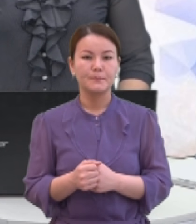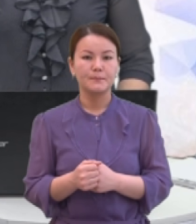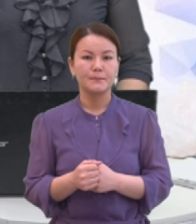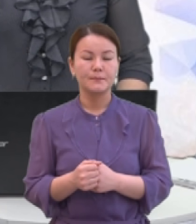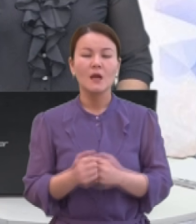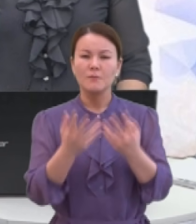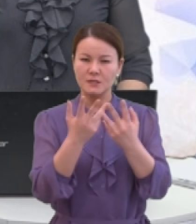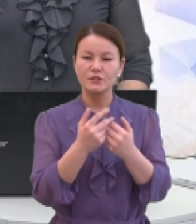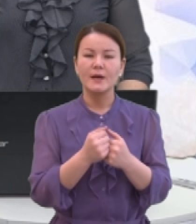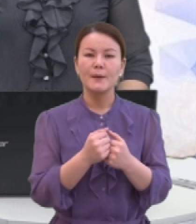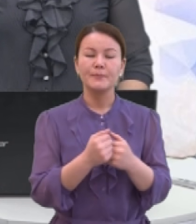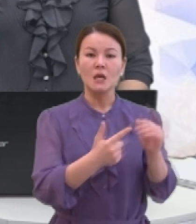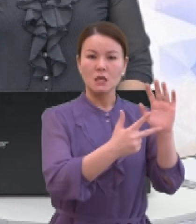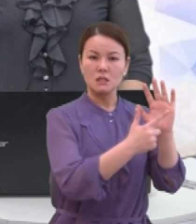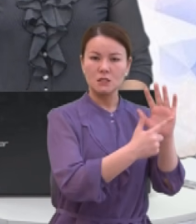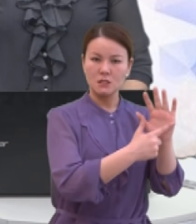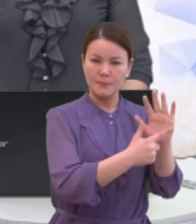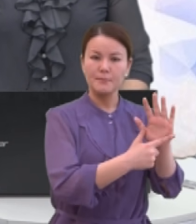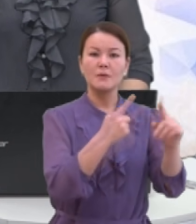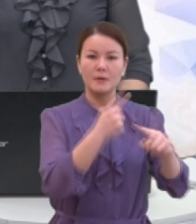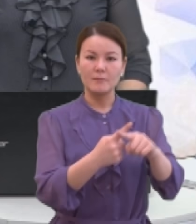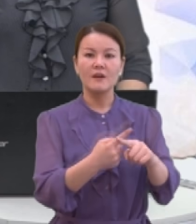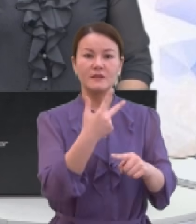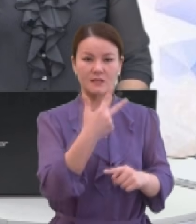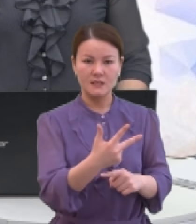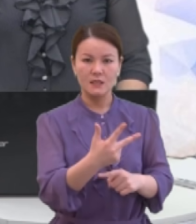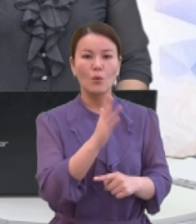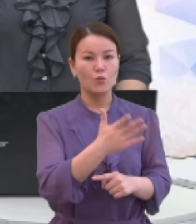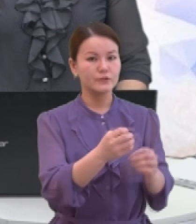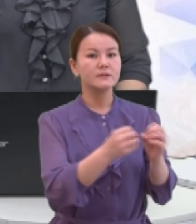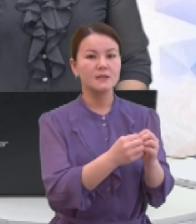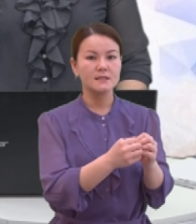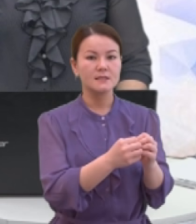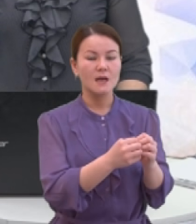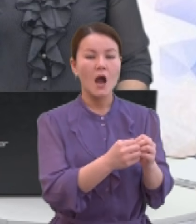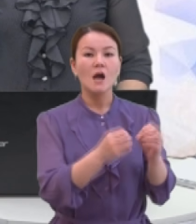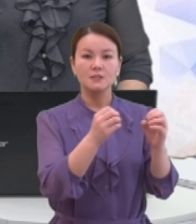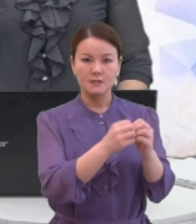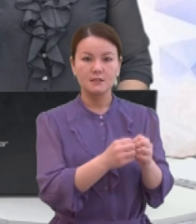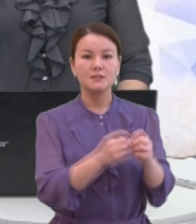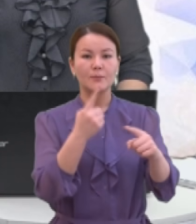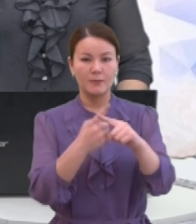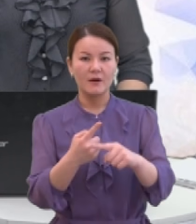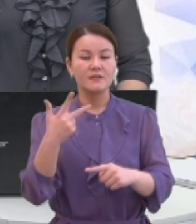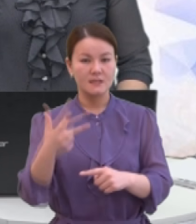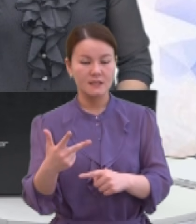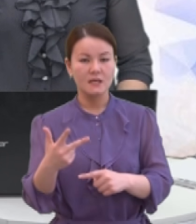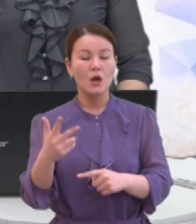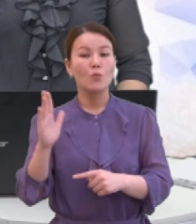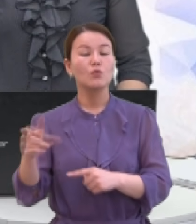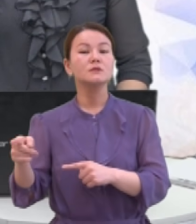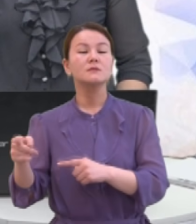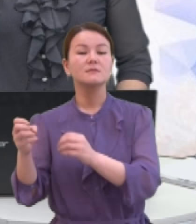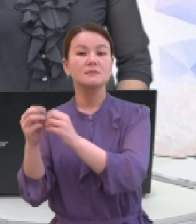посчитаем к семи прибавить 3 получится 10 10 прибавить 3 получиться